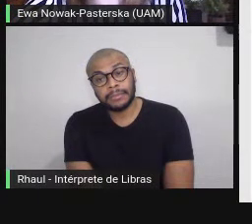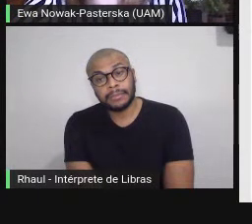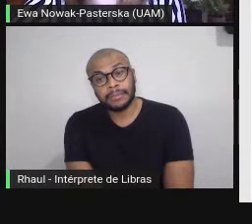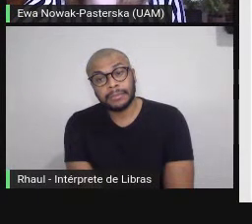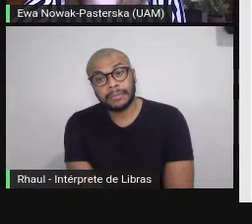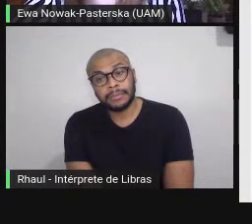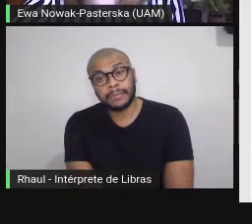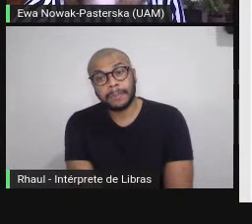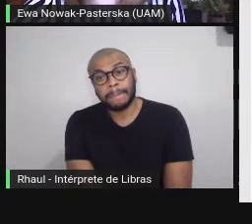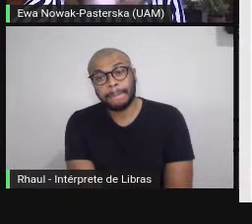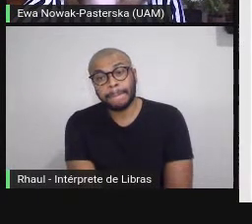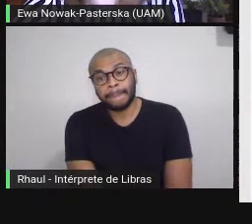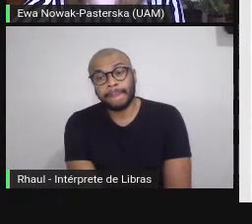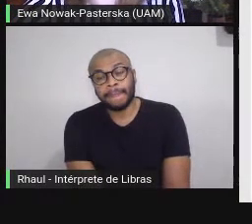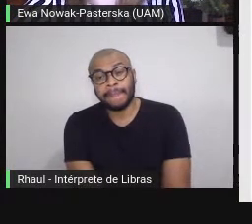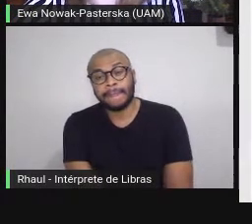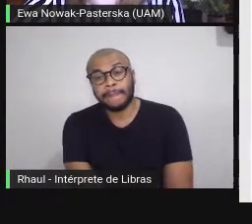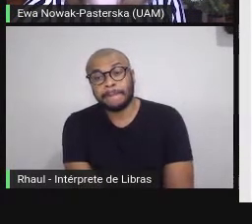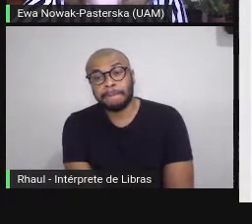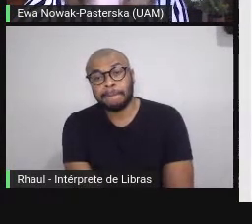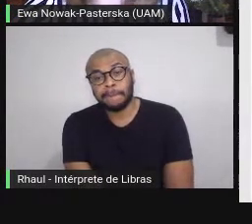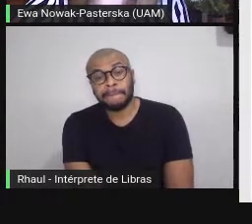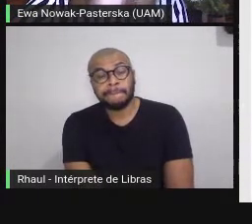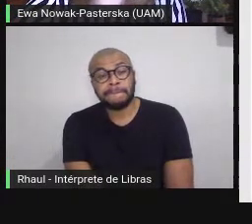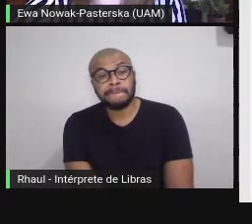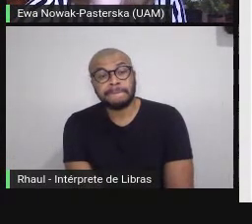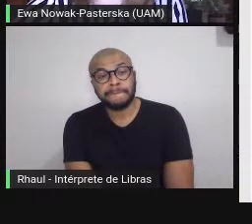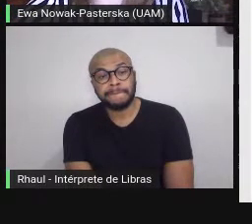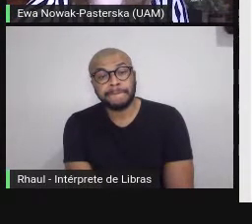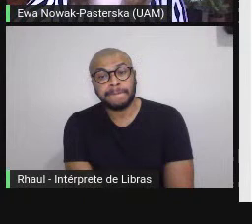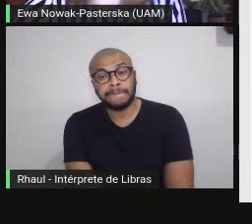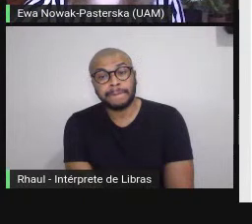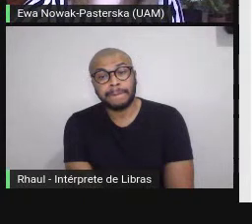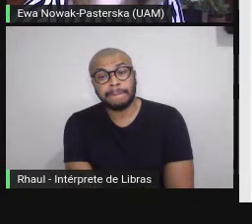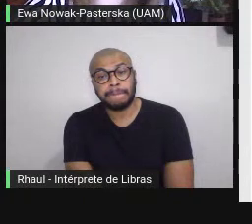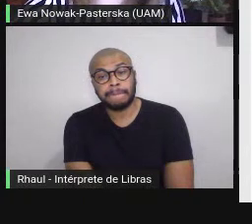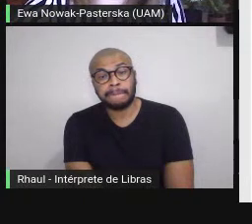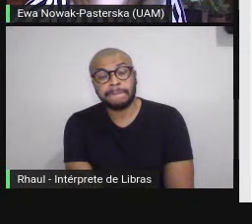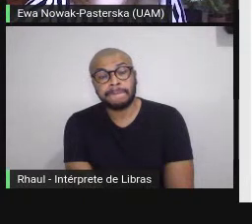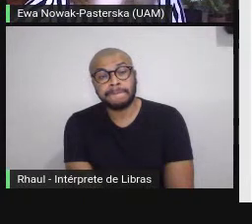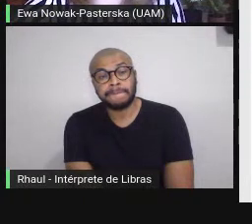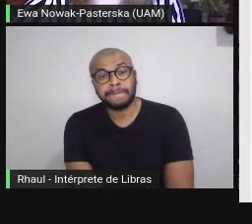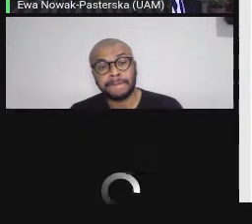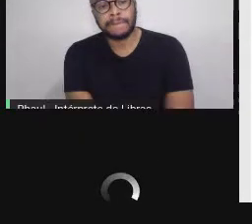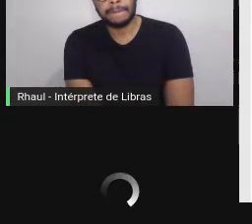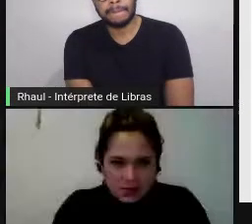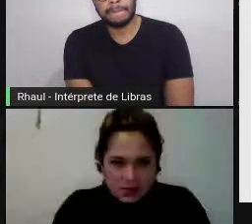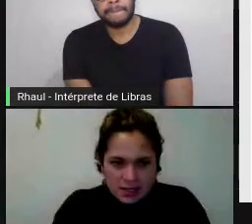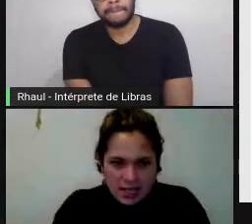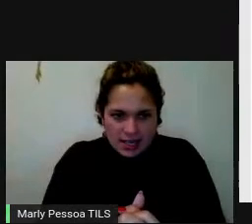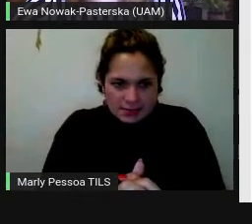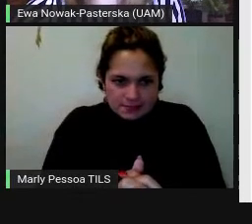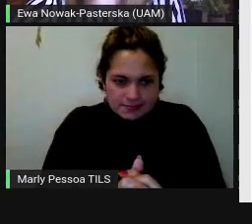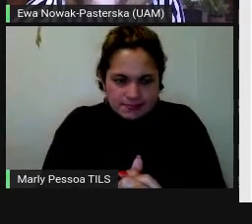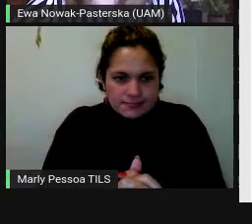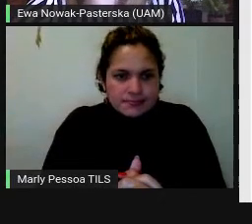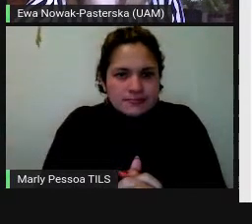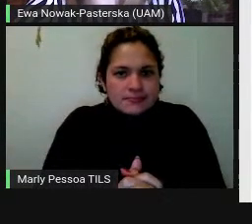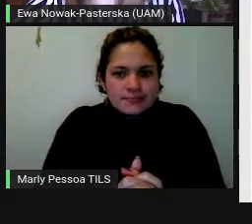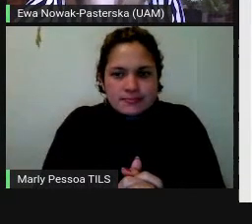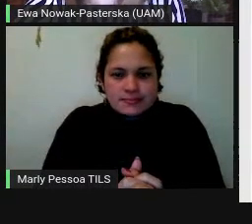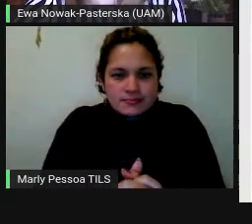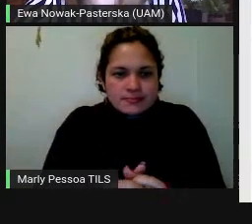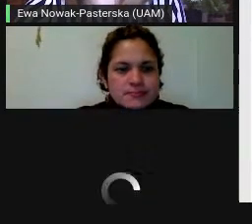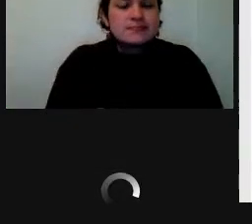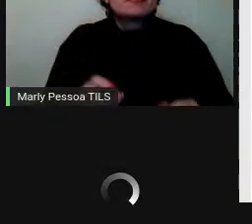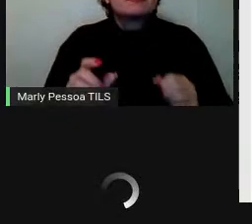XVIII, może nawet wcześniej wieku, polscy mieszczanie i rzemieślnicy w miastach, a nawet chłopi na